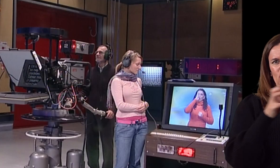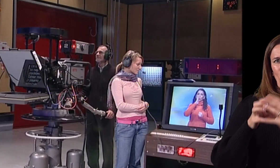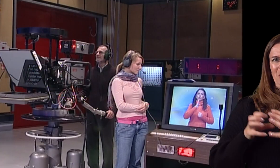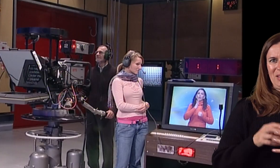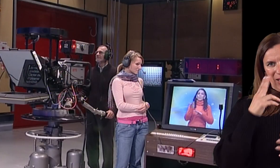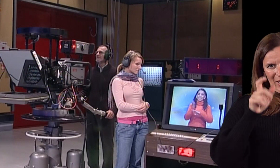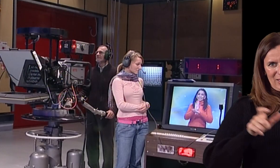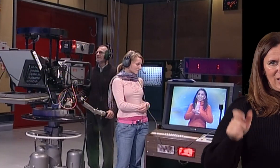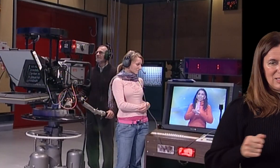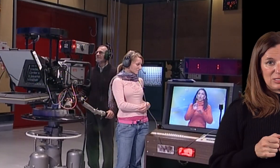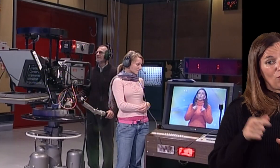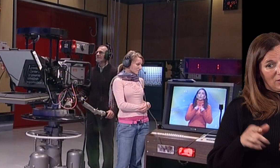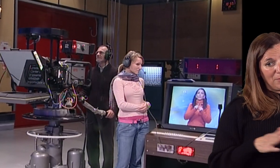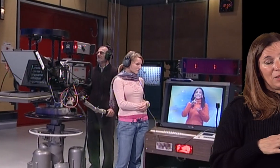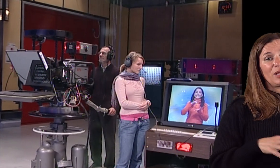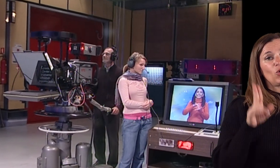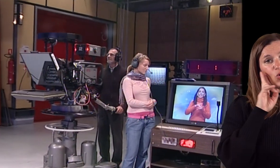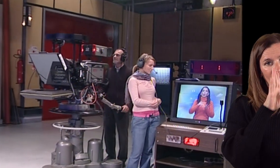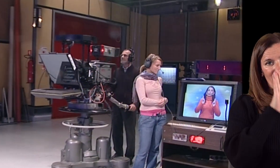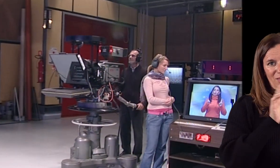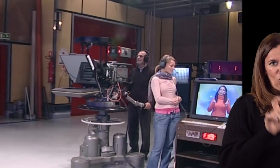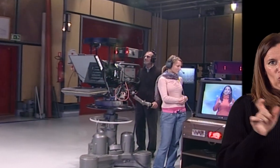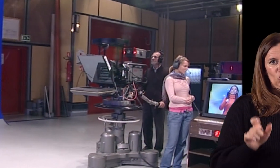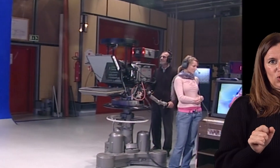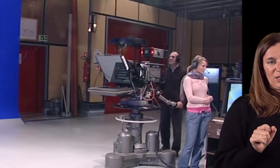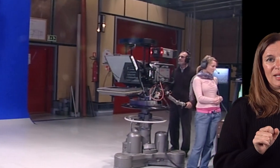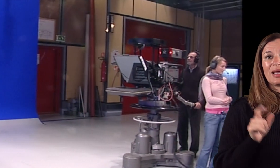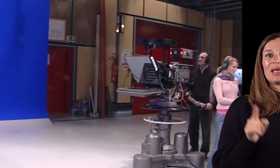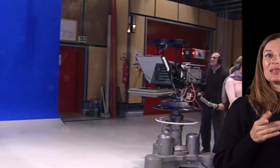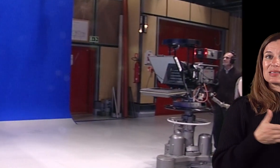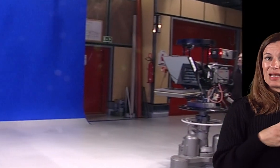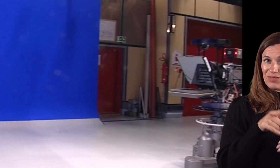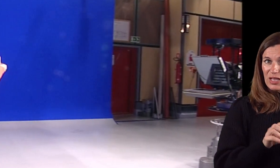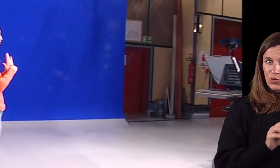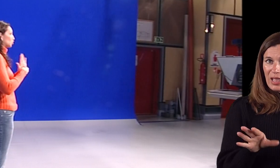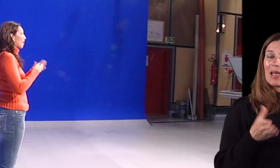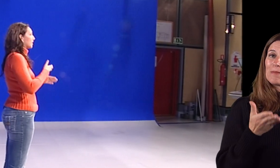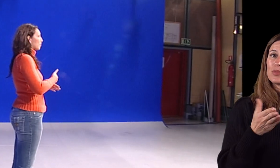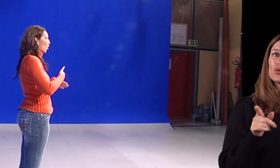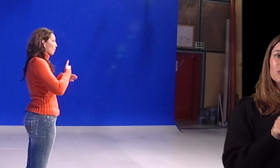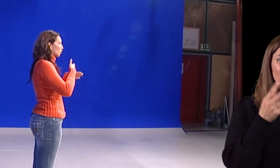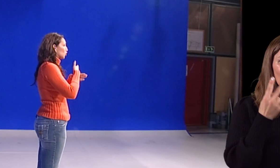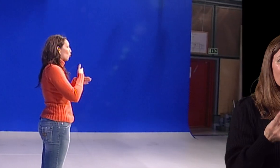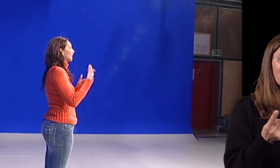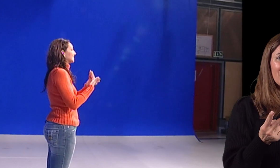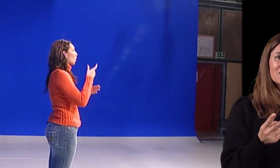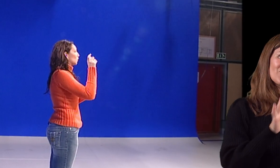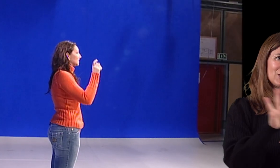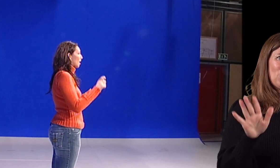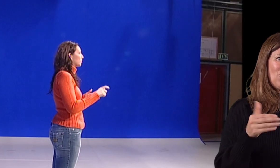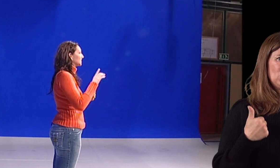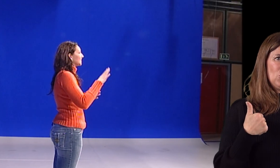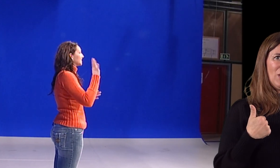gledalcev. V tem primeru seveda gluhih in naglušnih. In hkrati nam ta oddaja ponuja tudi vpogled v